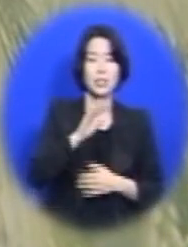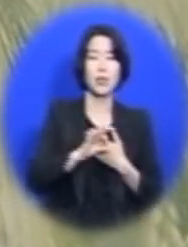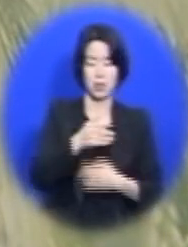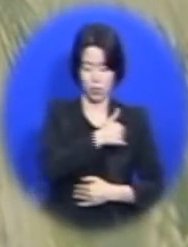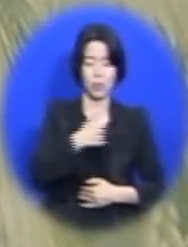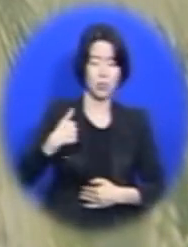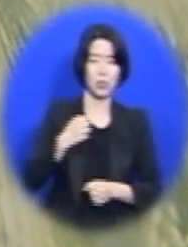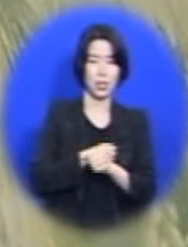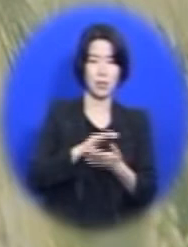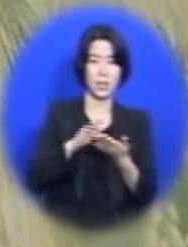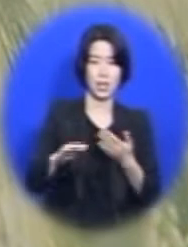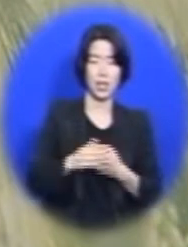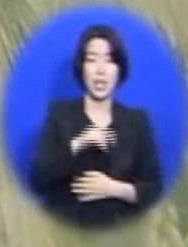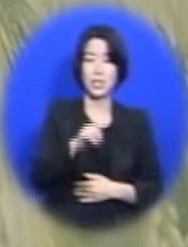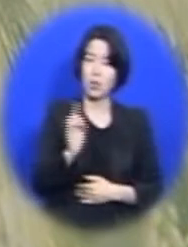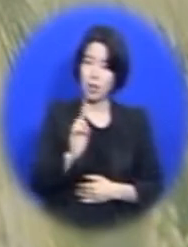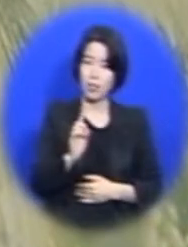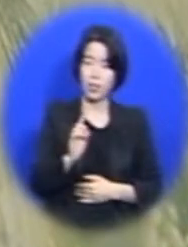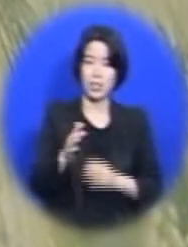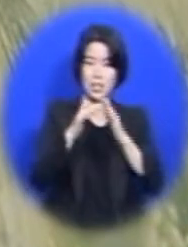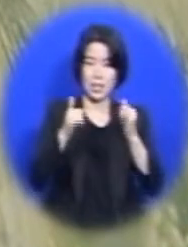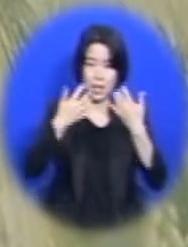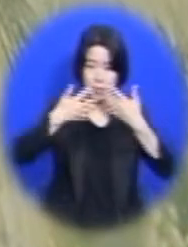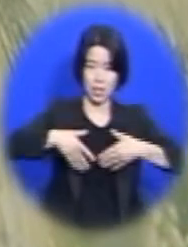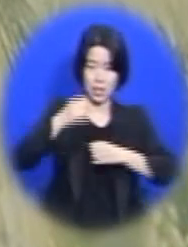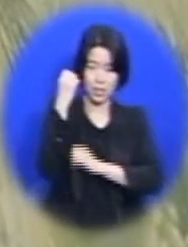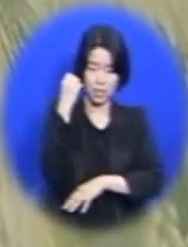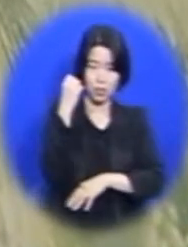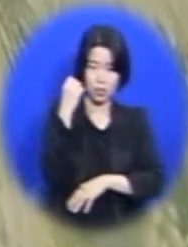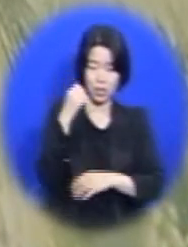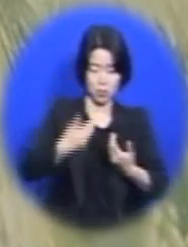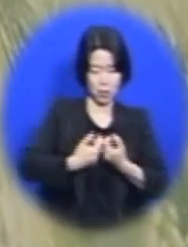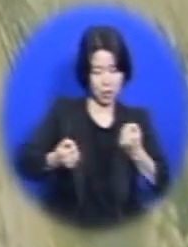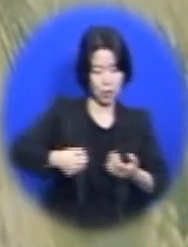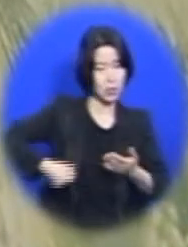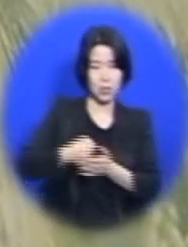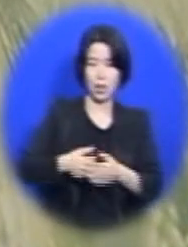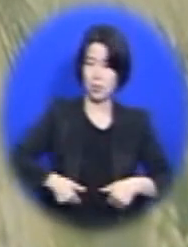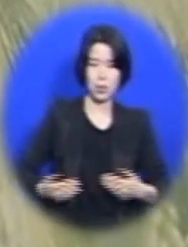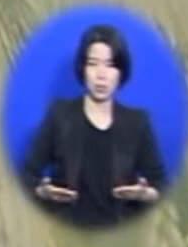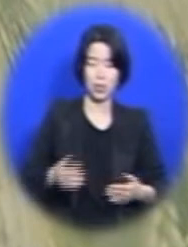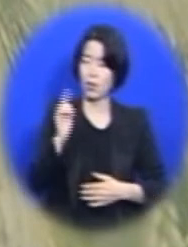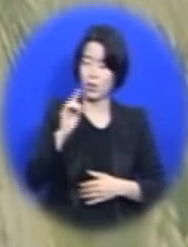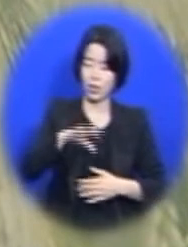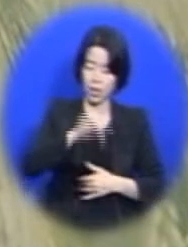충분합니다. 그걸 어떤 사람의 기준을 따로 정할 필요는 없어요. 어떤 게 첫